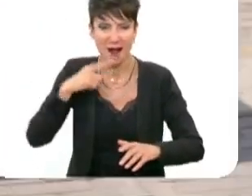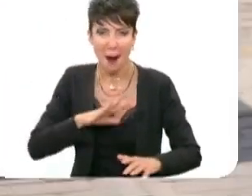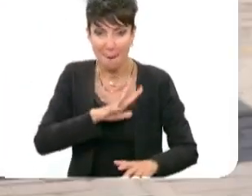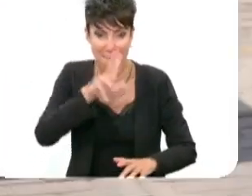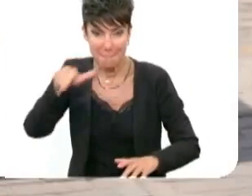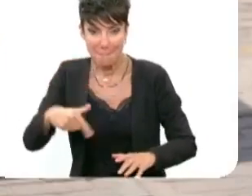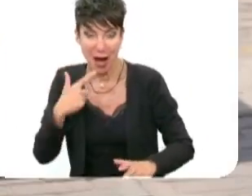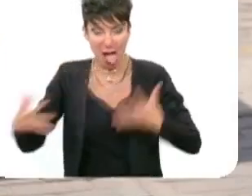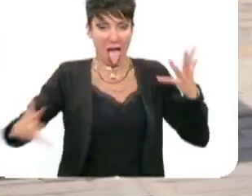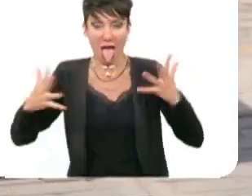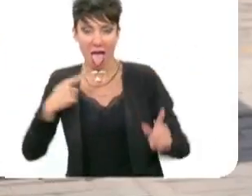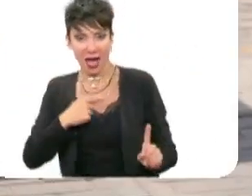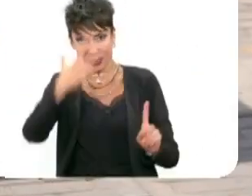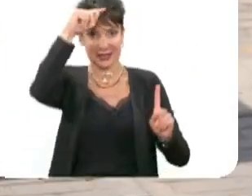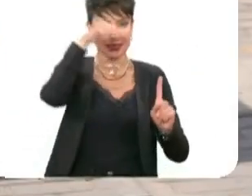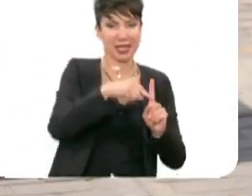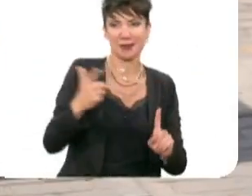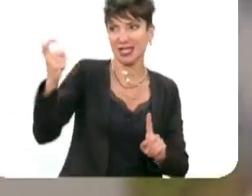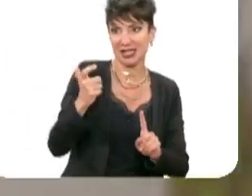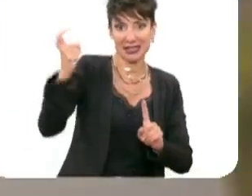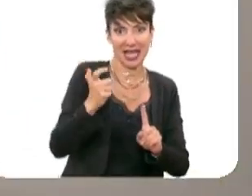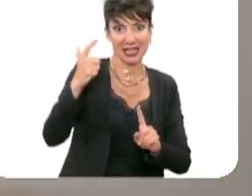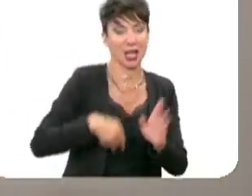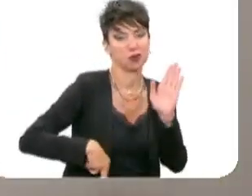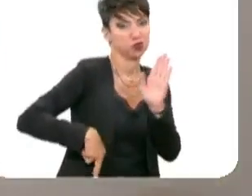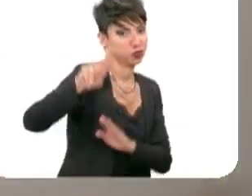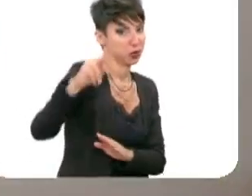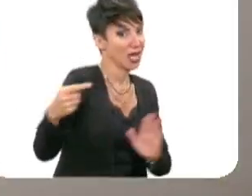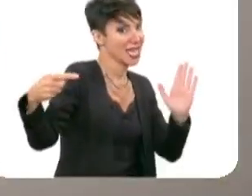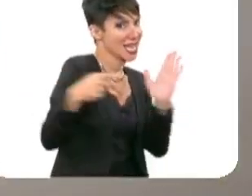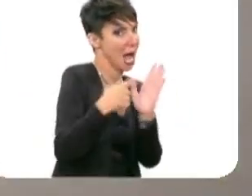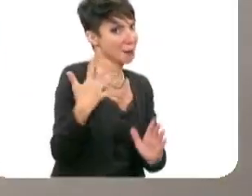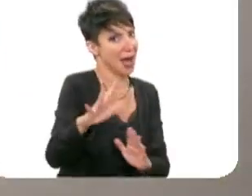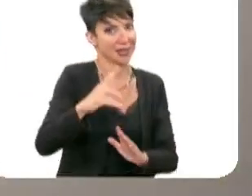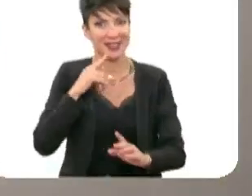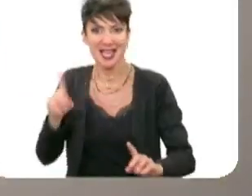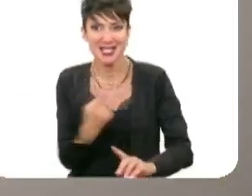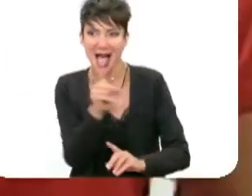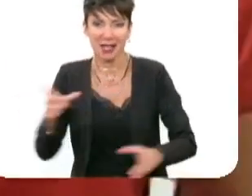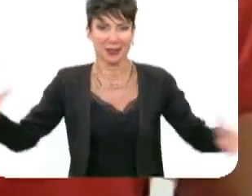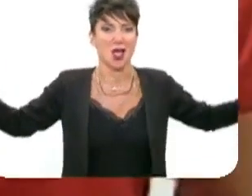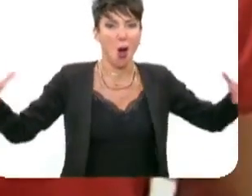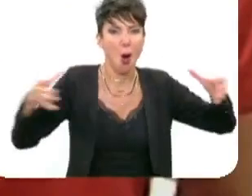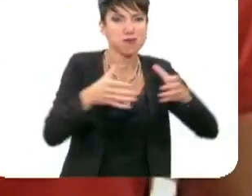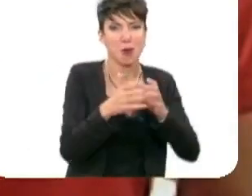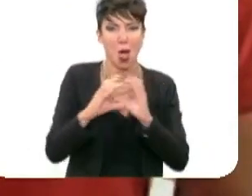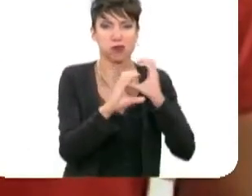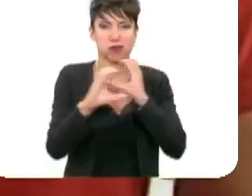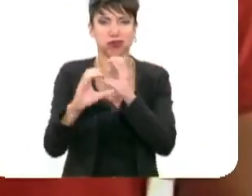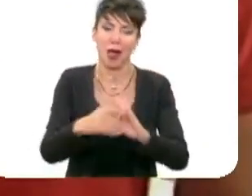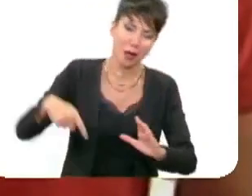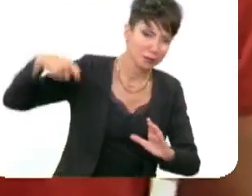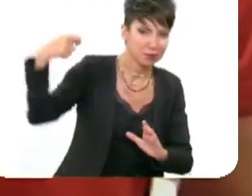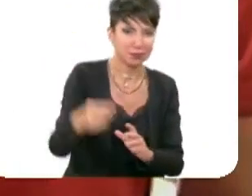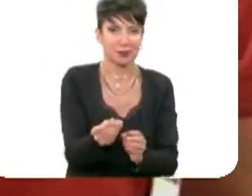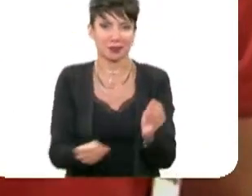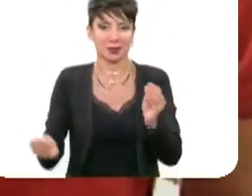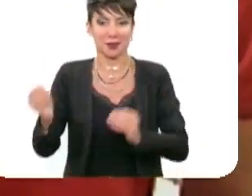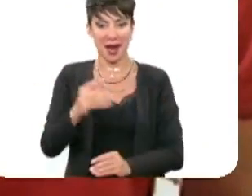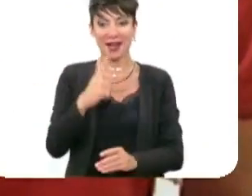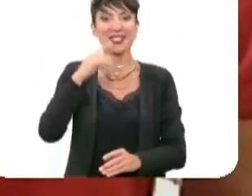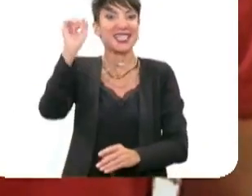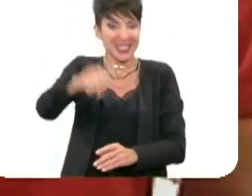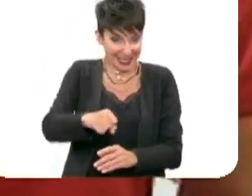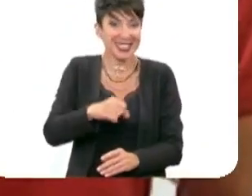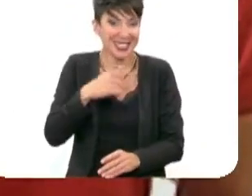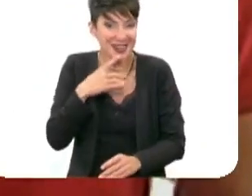τσίφρα. Τη σύνταξη θα φτάσουμε στα 1500 και για ταξίδια με καπί θα δώσουμε άλλα τόσα. Διακομωδούμε αυτά μέσα στο τραγούδι,